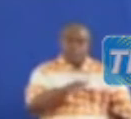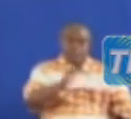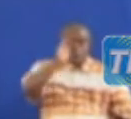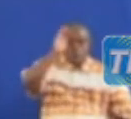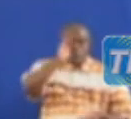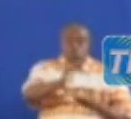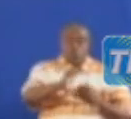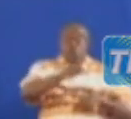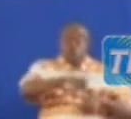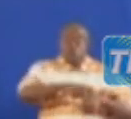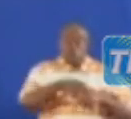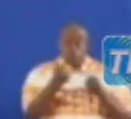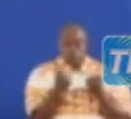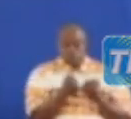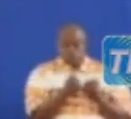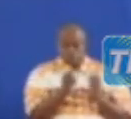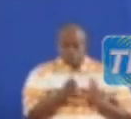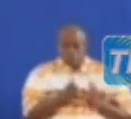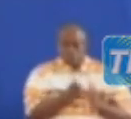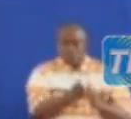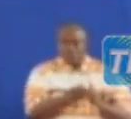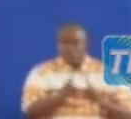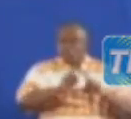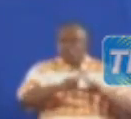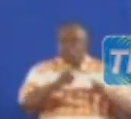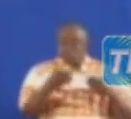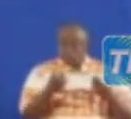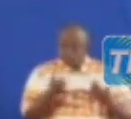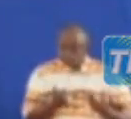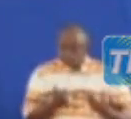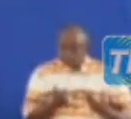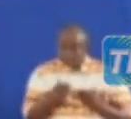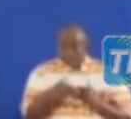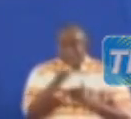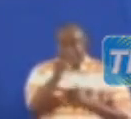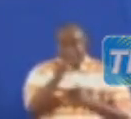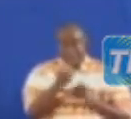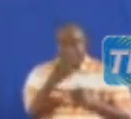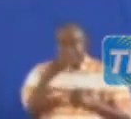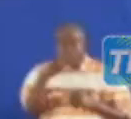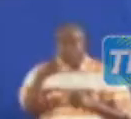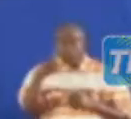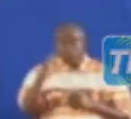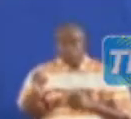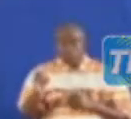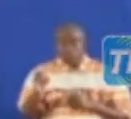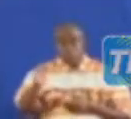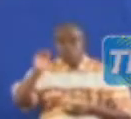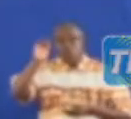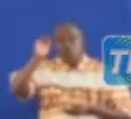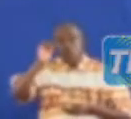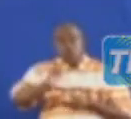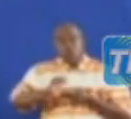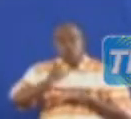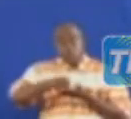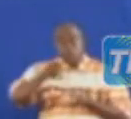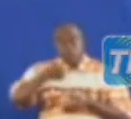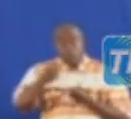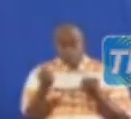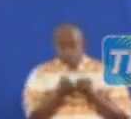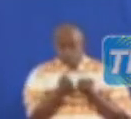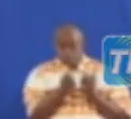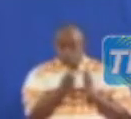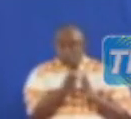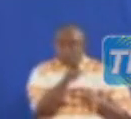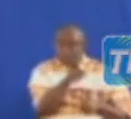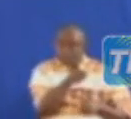kupunguza muda wa ujenzi wa barabara kulinganisha na ujenzi unaofanywa sasa kwa zaidi ya 40%, na kupunguza pia gharama za